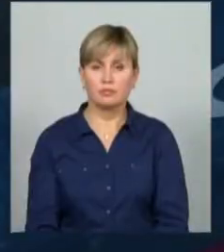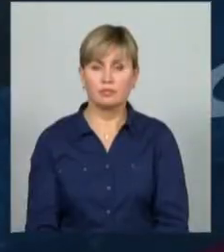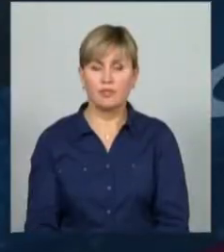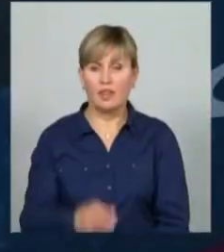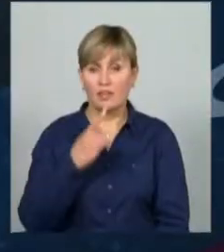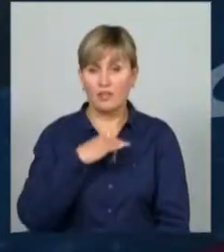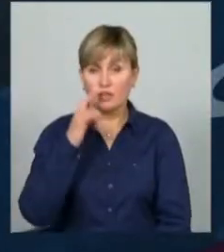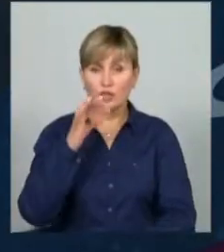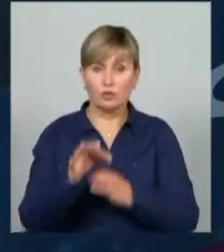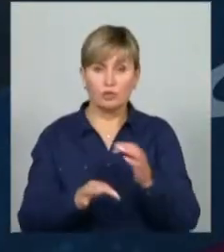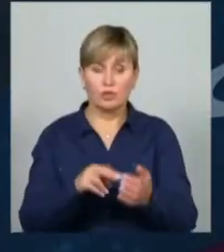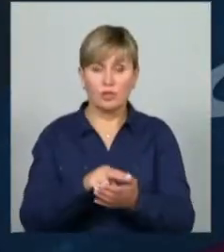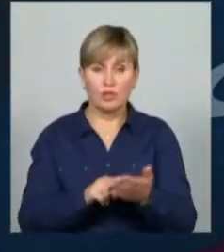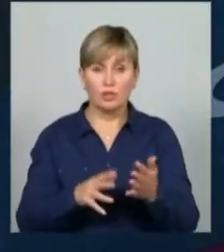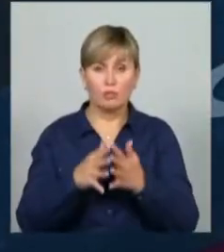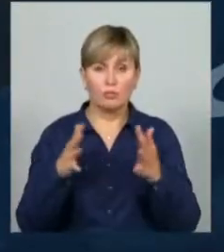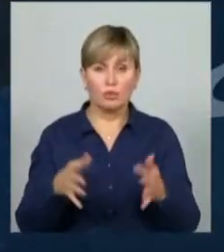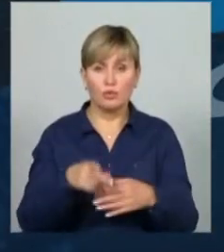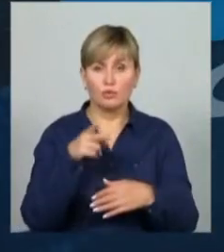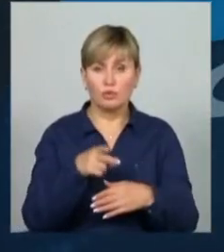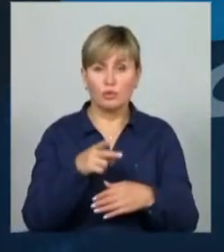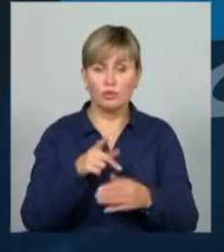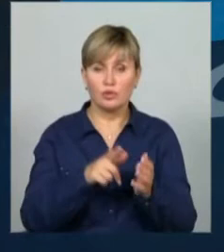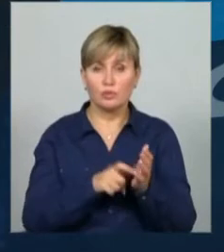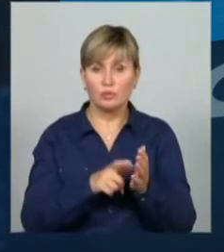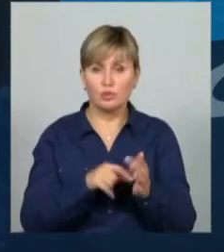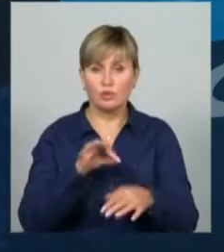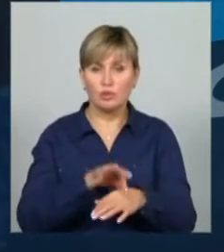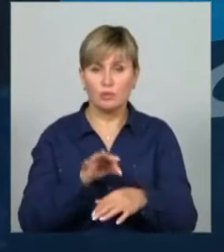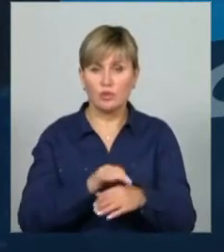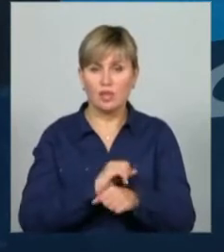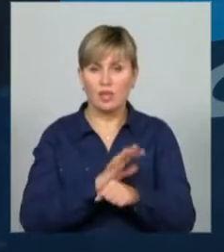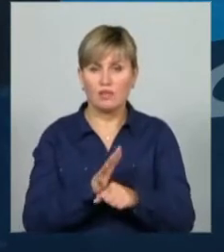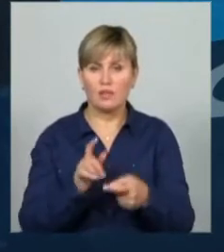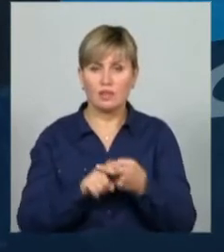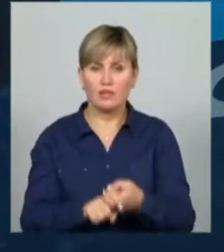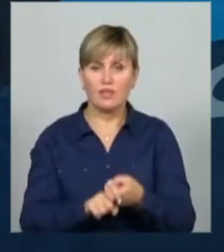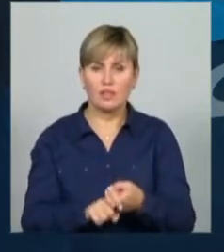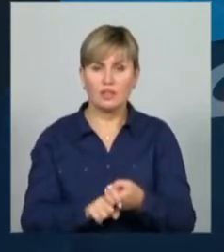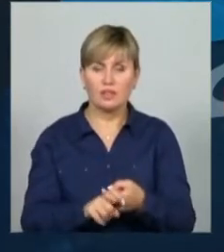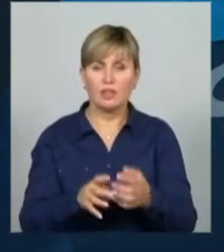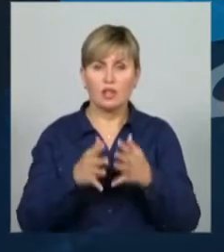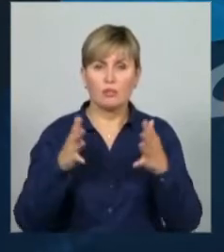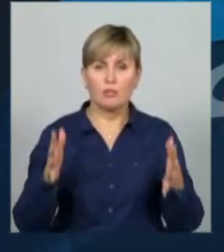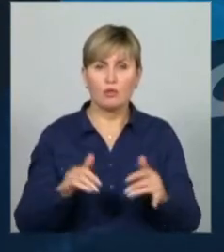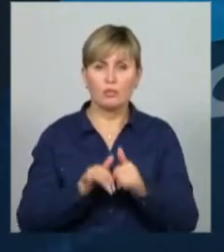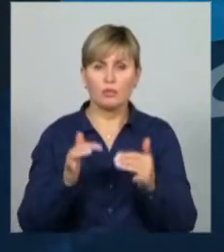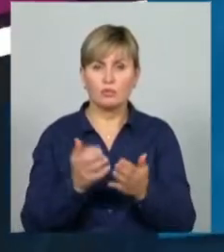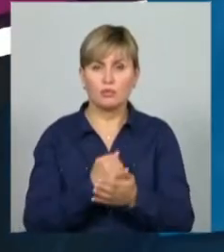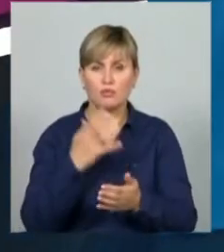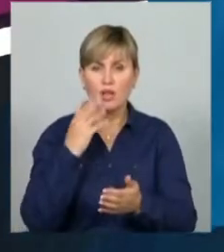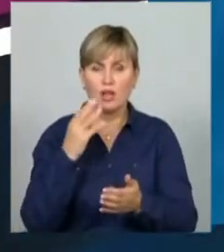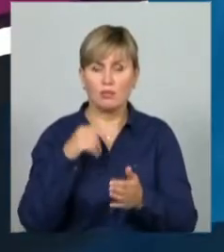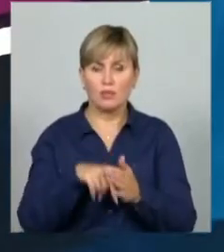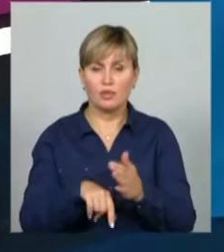В Казахстане за сутки зарегистрировали больше 2700 случаев заболевания коронавирусной инфекцией. Наибольший прирост отмечается в